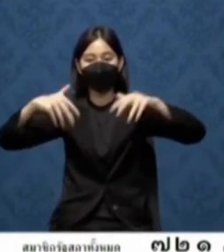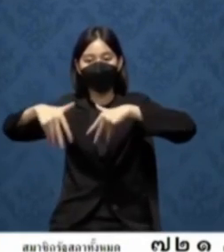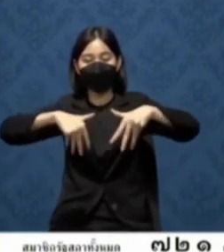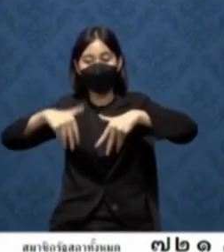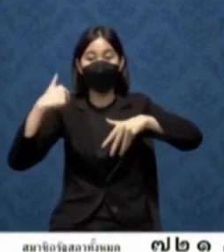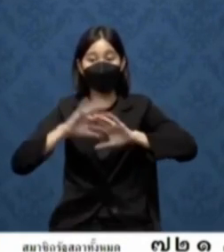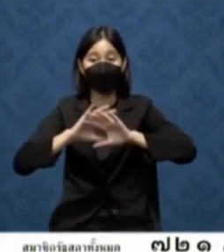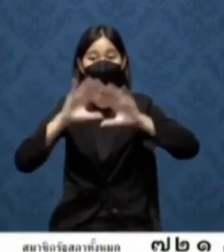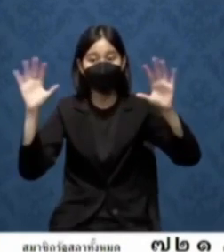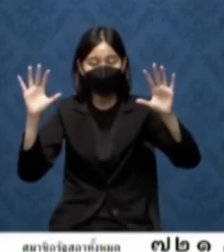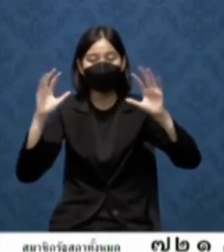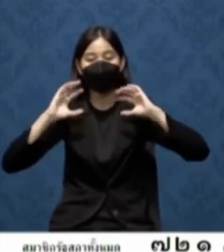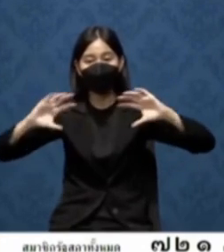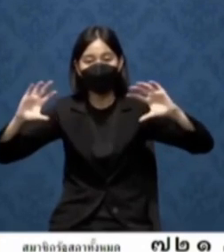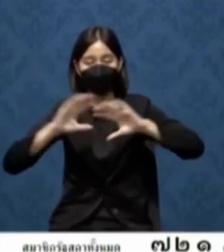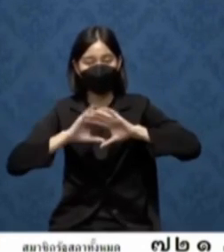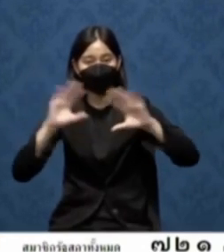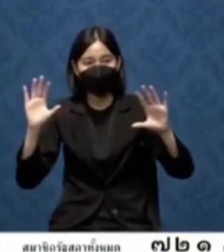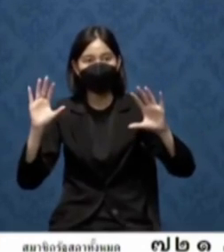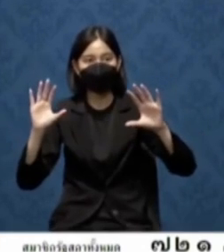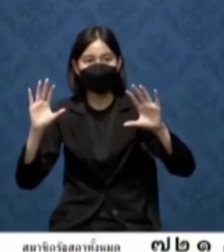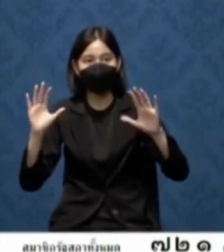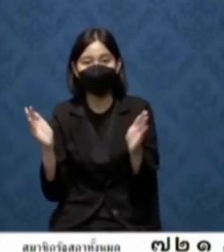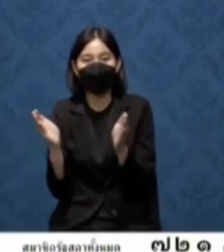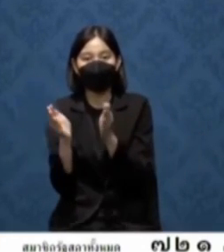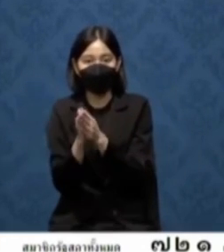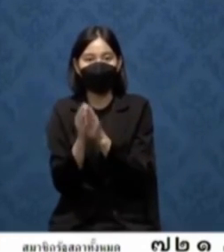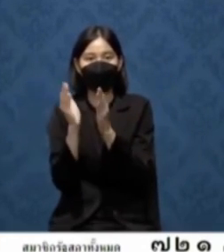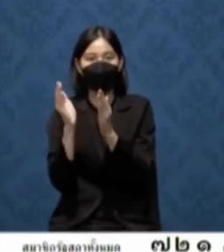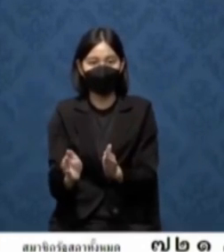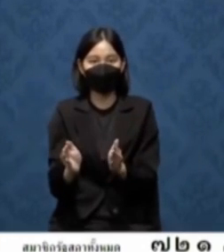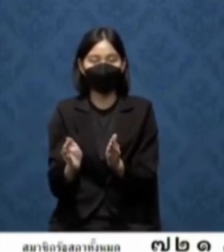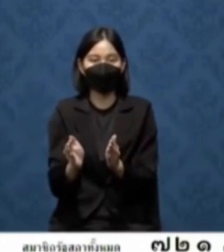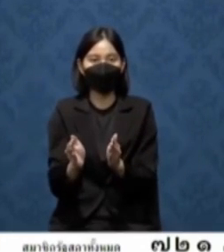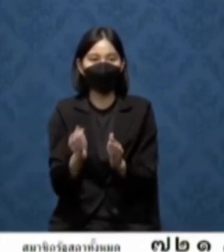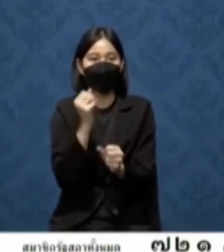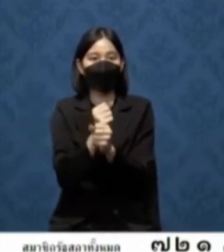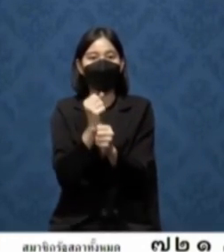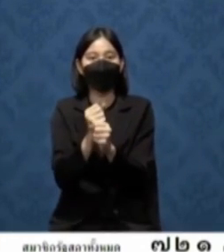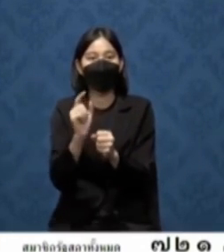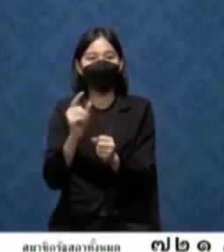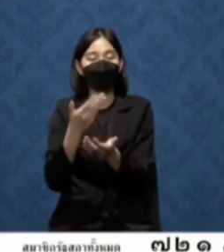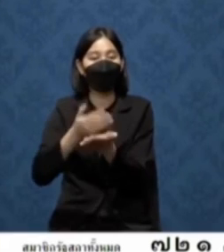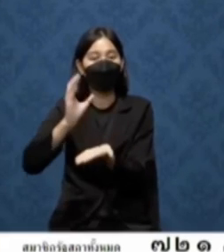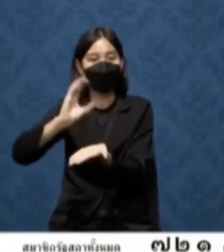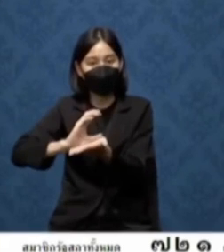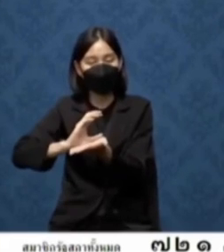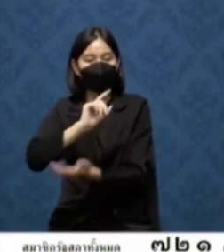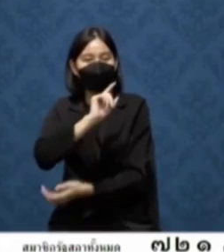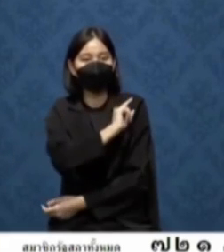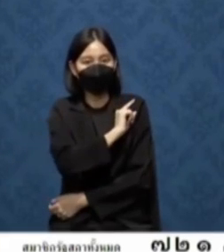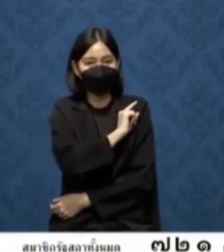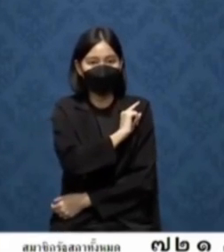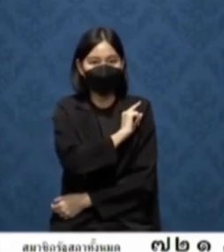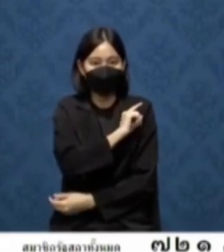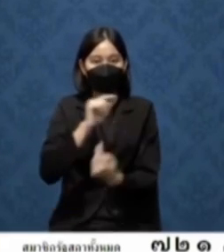กเลิกราชการส่วนภูมิภาคควบรวมคนงานงบภารกิจเข้